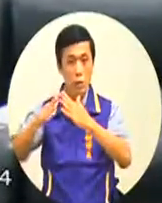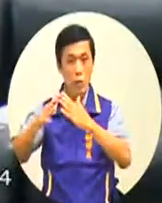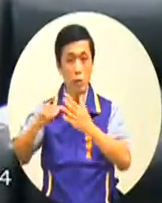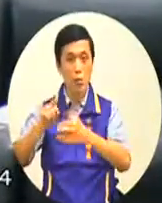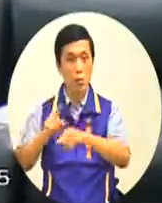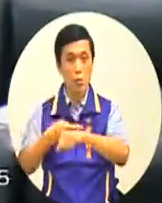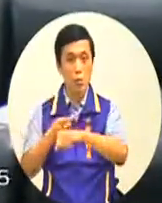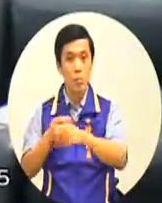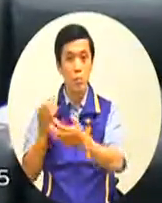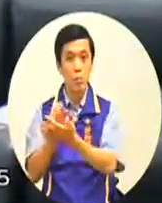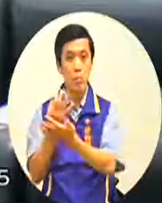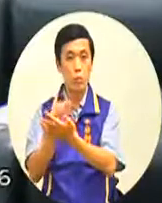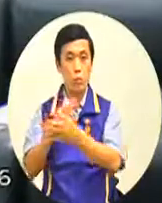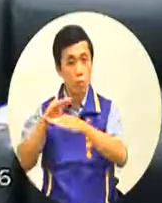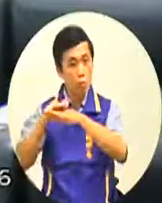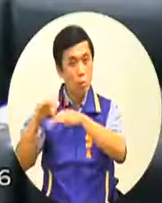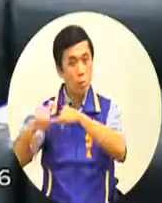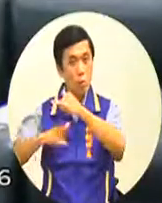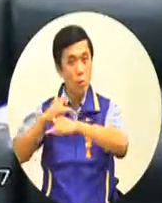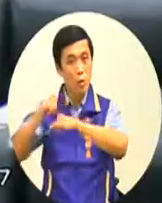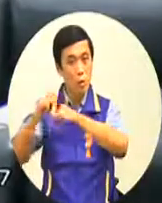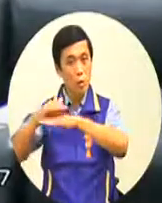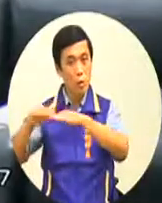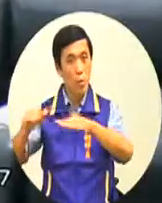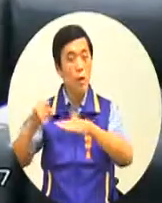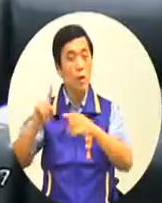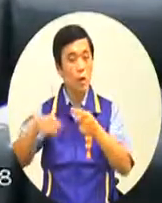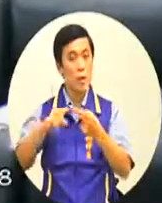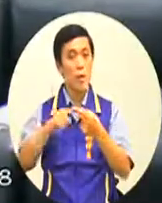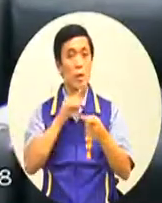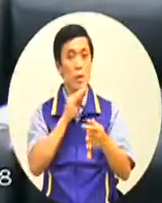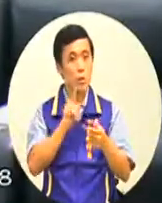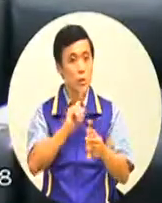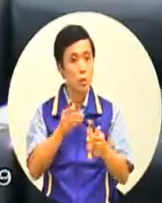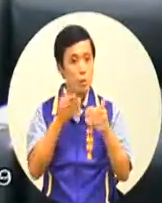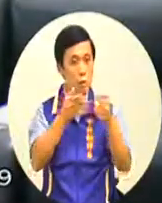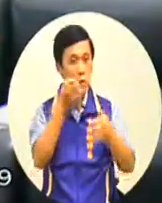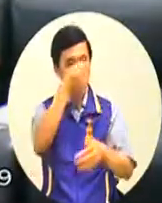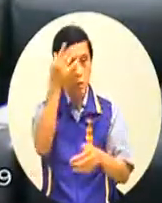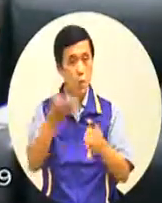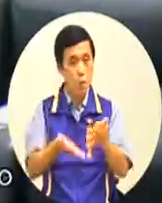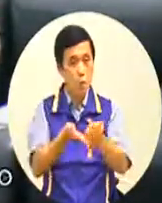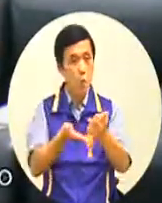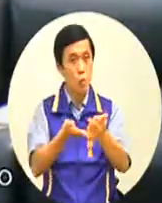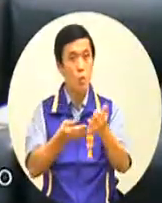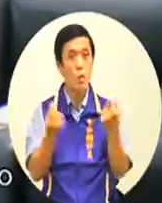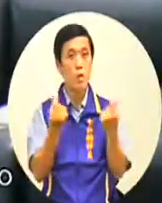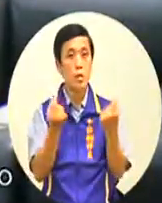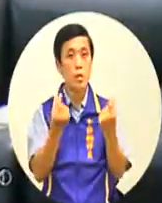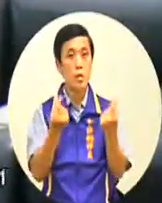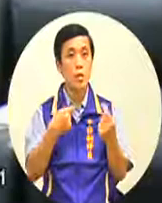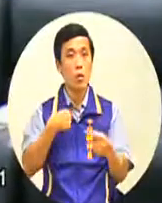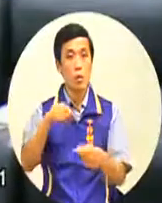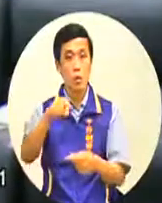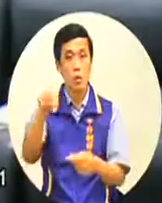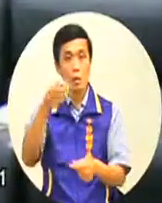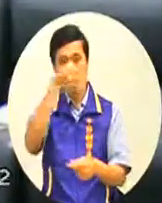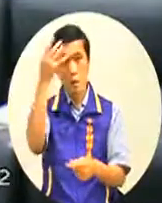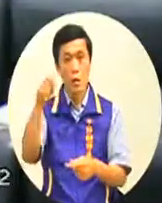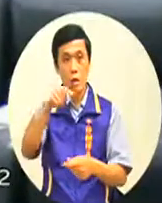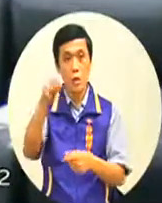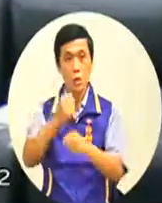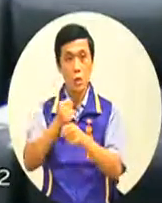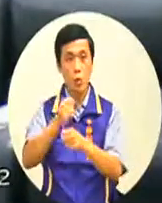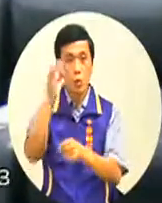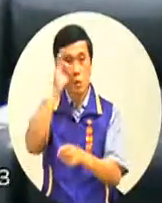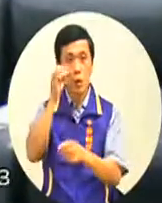只是说，从这个例子，就我们怎么去鼓励我们的这个年轻朋友？就像譬如说，我们的青年失业率这么高，啊，那干